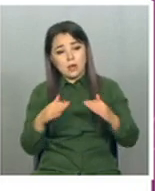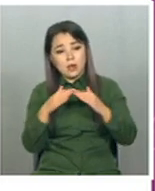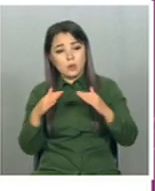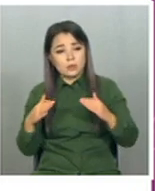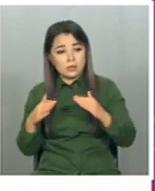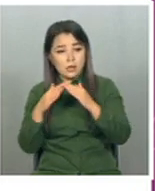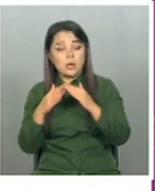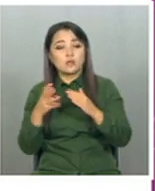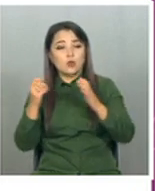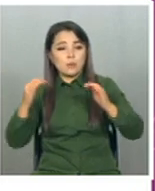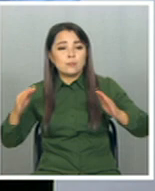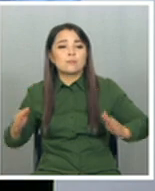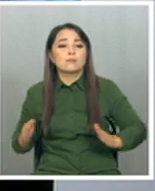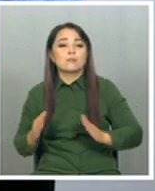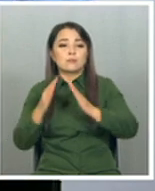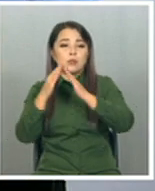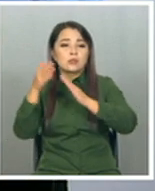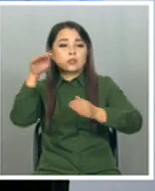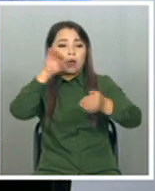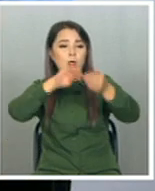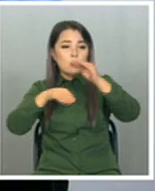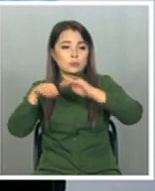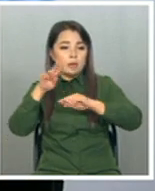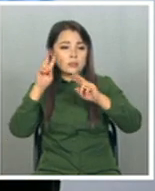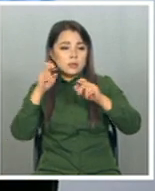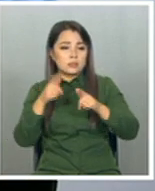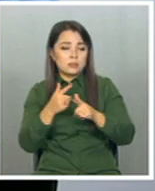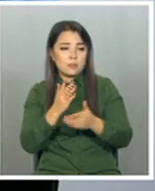және биік таулар.